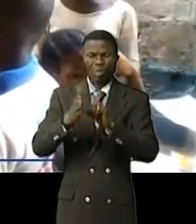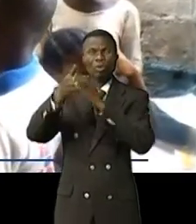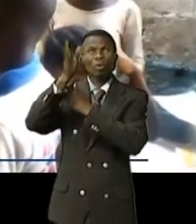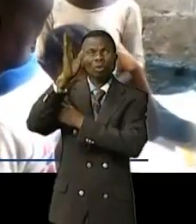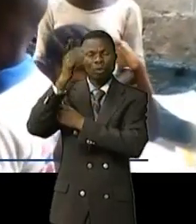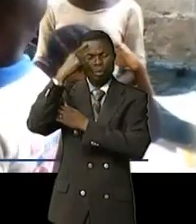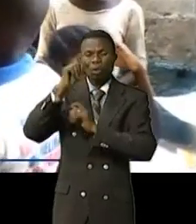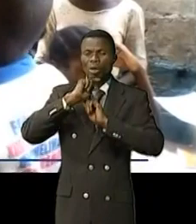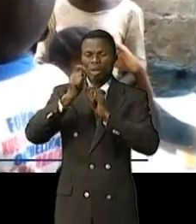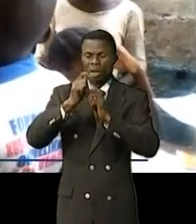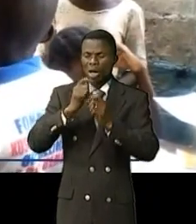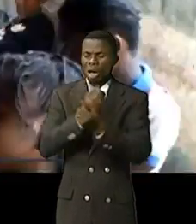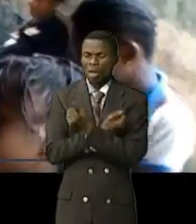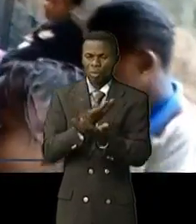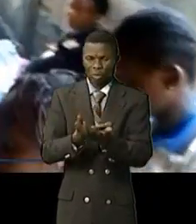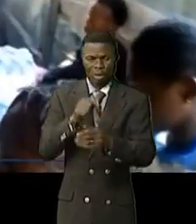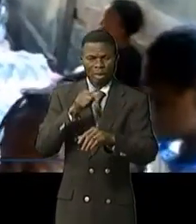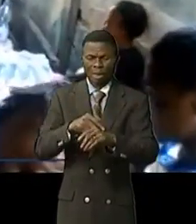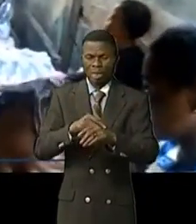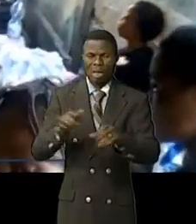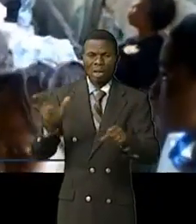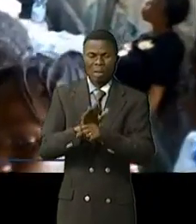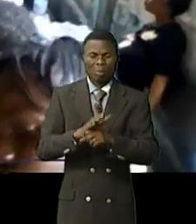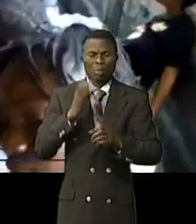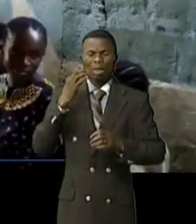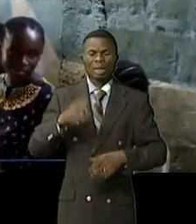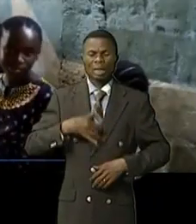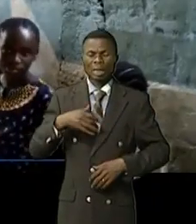ces gestes de cœur. Un moment chargé d'émotion.